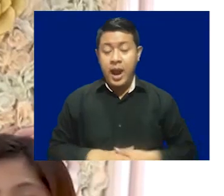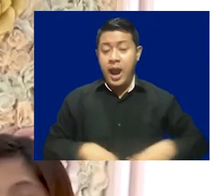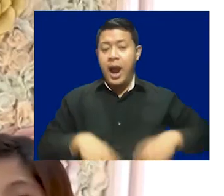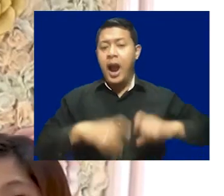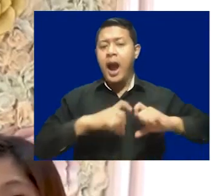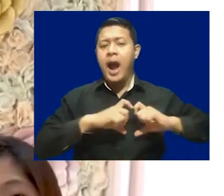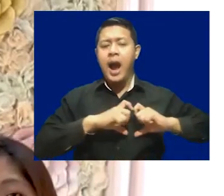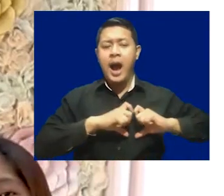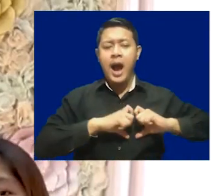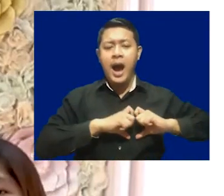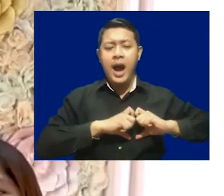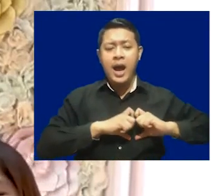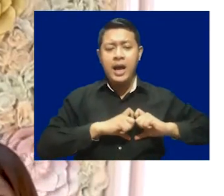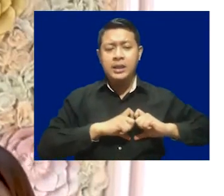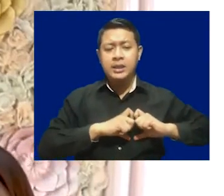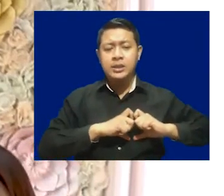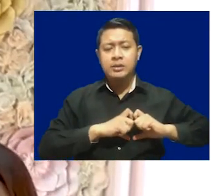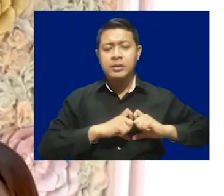Hatiku